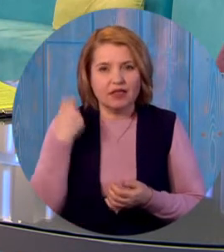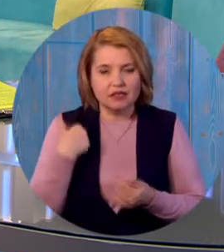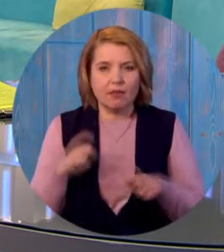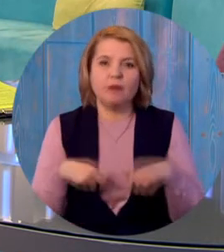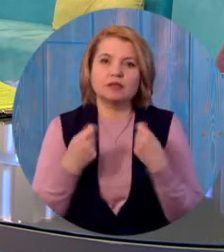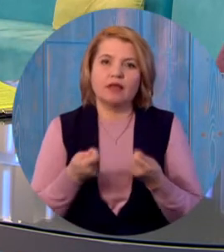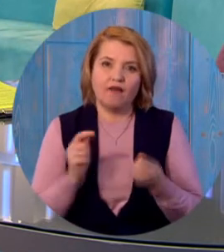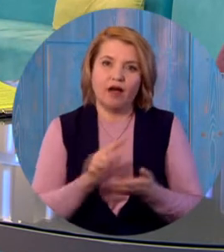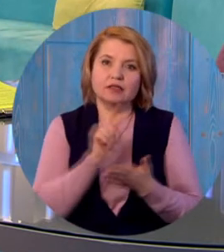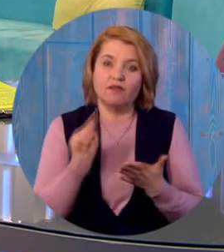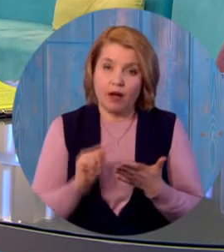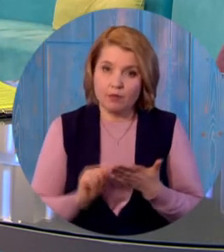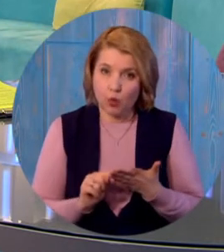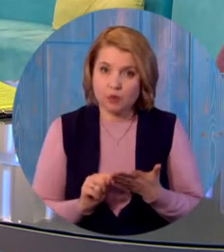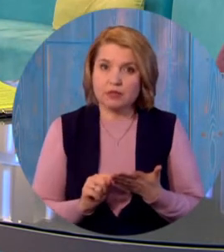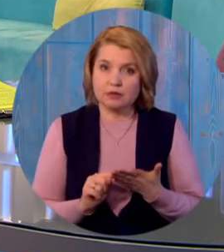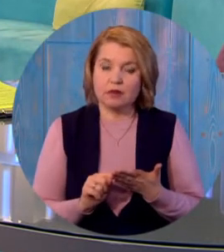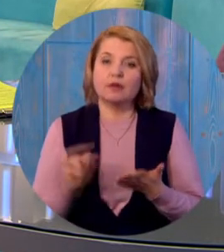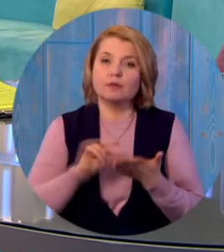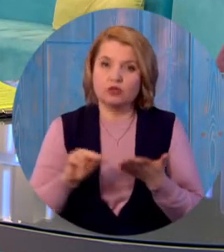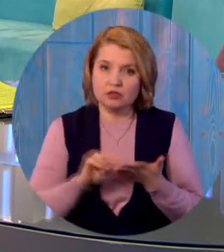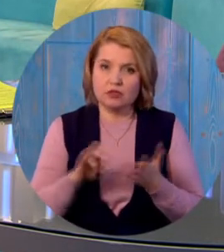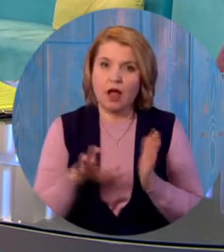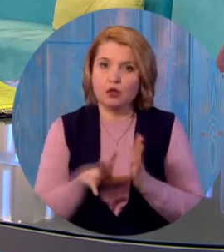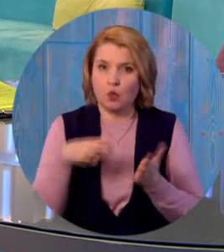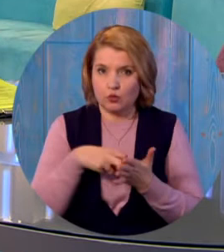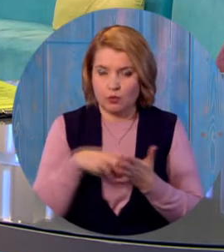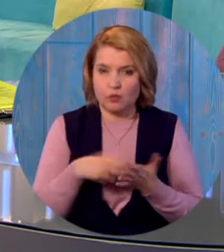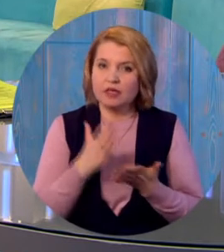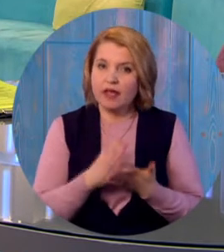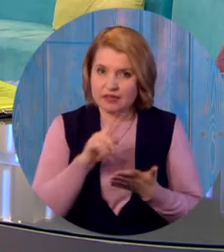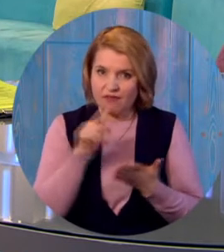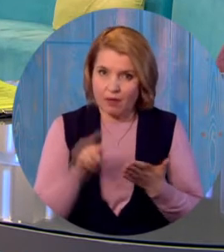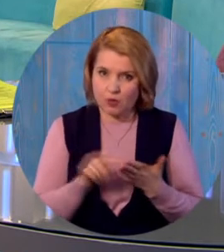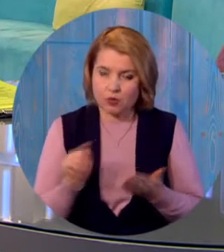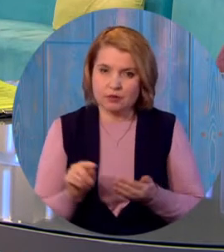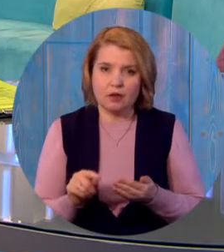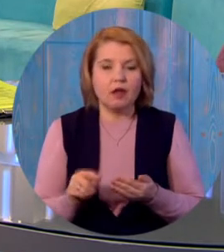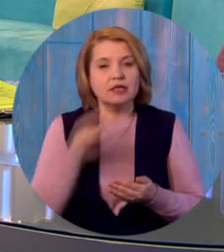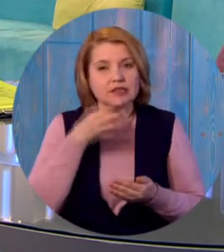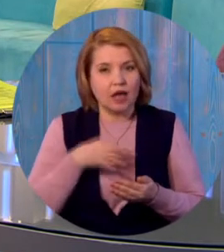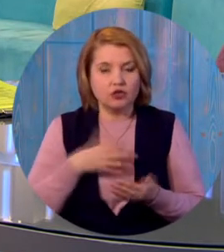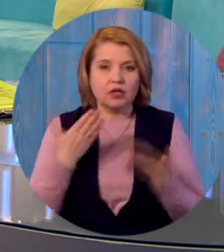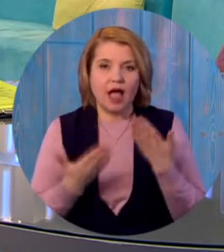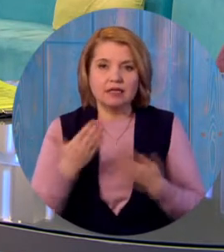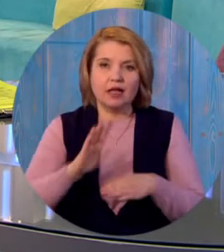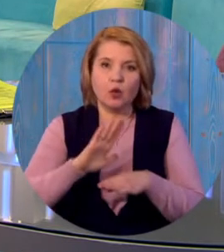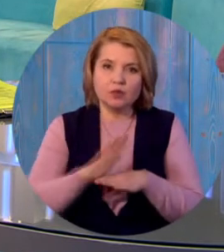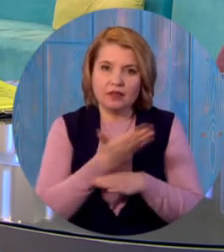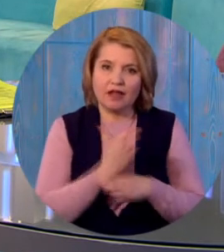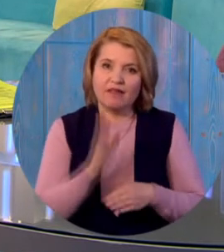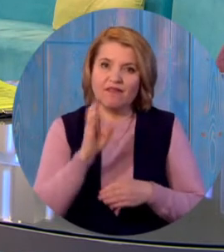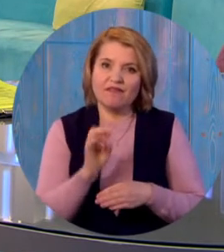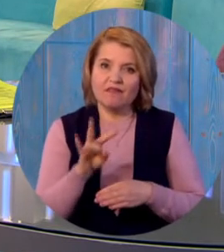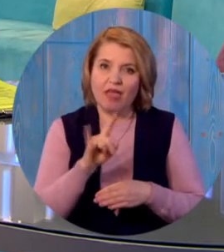нашему диалогу, задав свой вопрос. На нашу почту пришел интересный вопрос. Здравствуйте, Наталья. Скажите, если устранить варикозные вены, куда